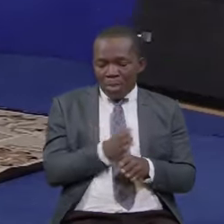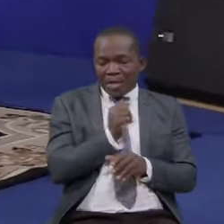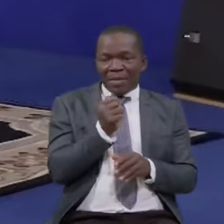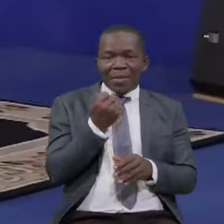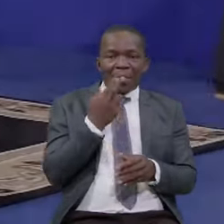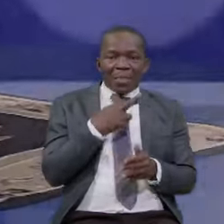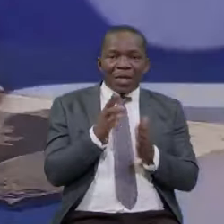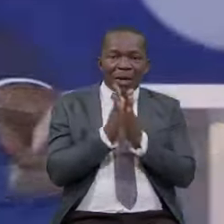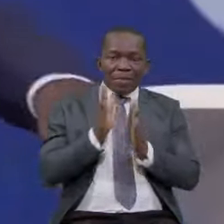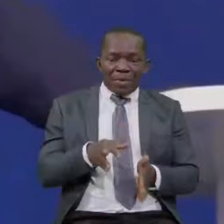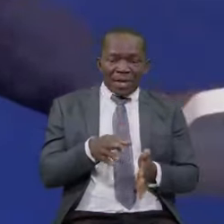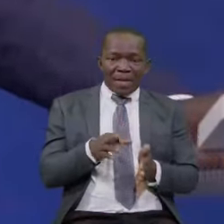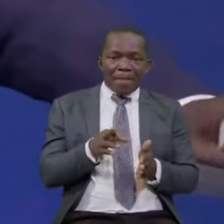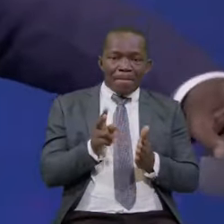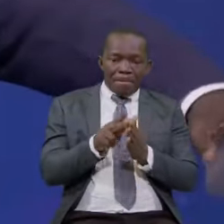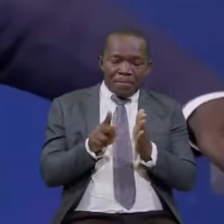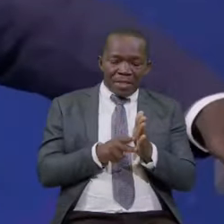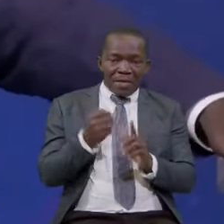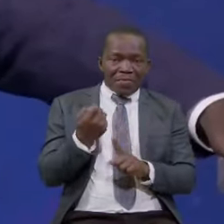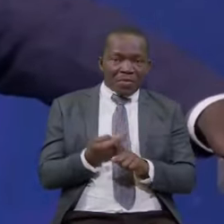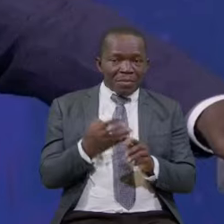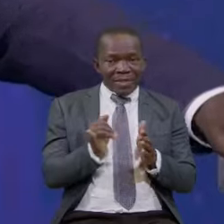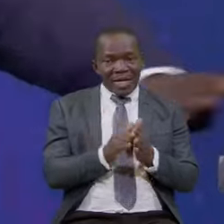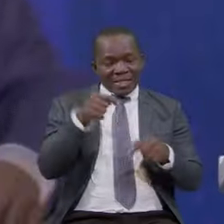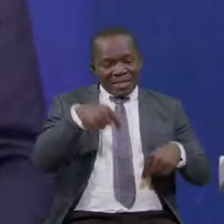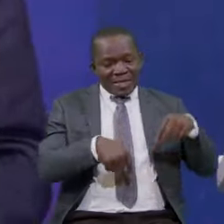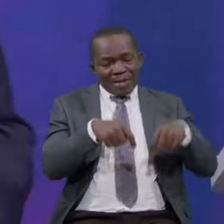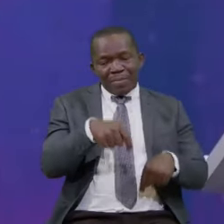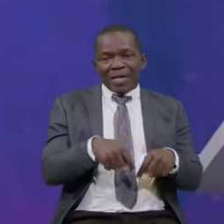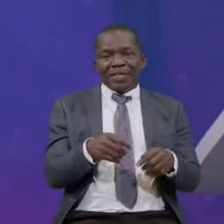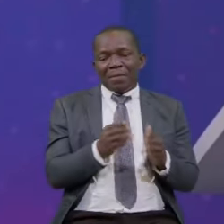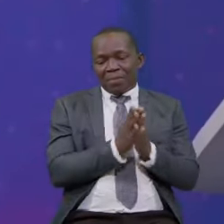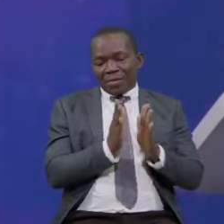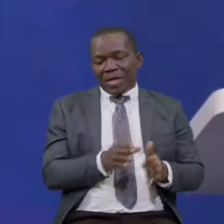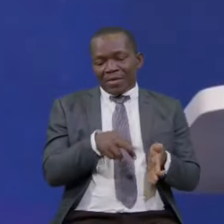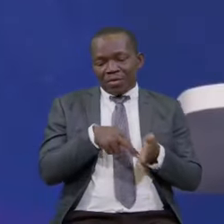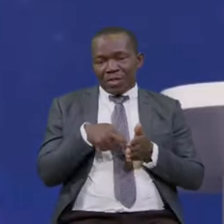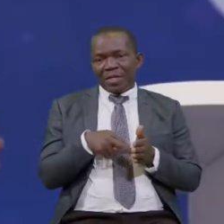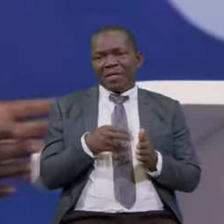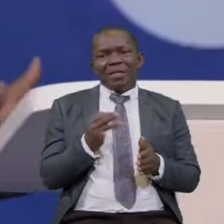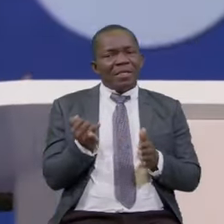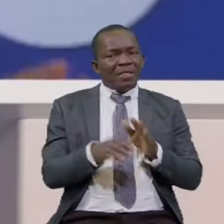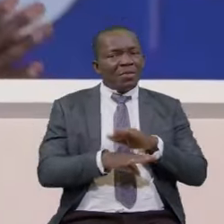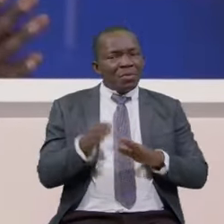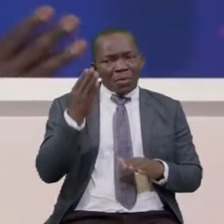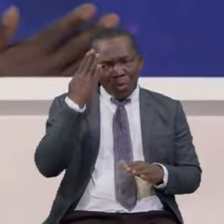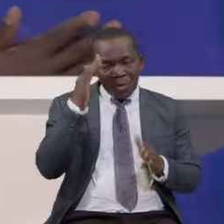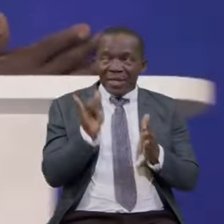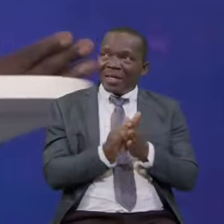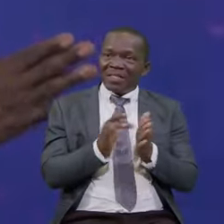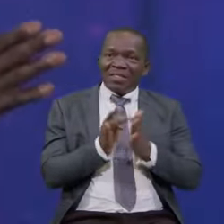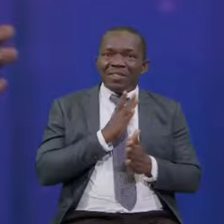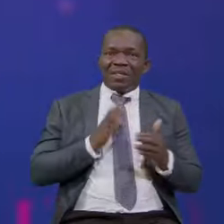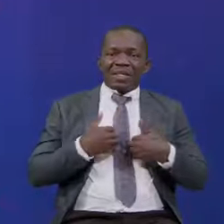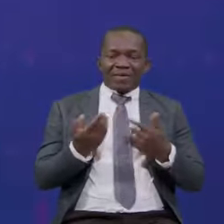même pas qu'il était venu il est venu sauver il est venu guérir il est venu délivrer et quand ils veulent